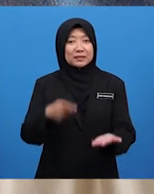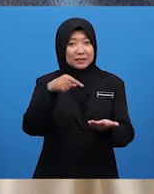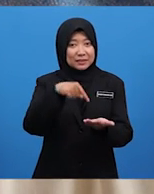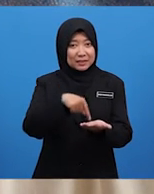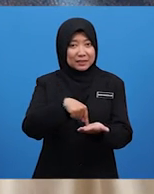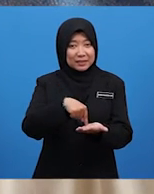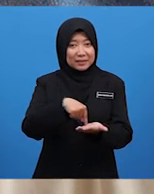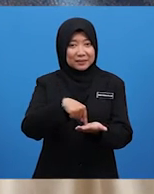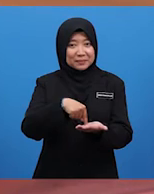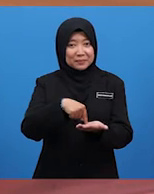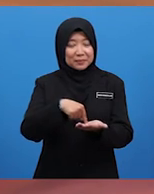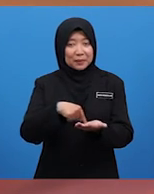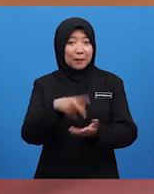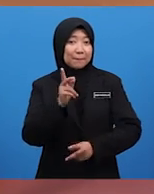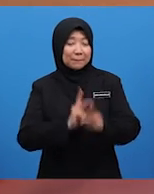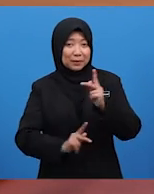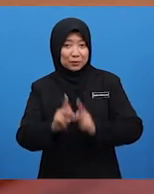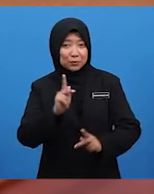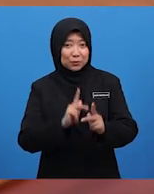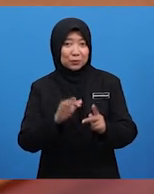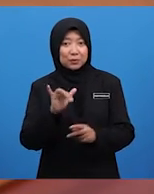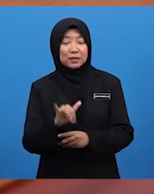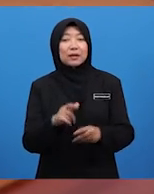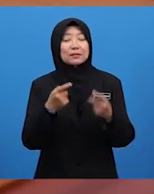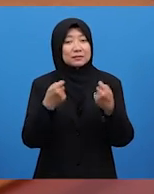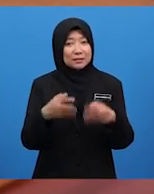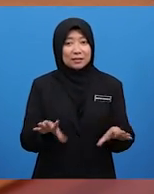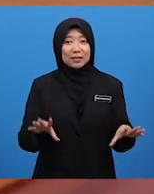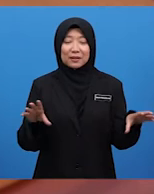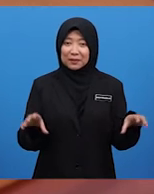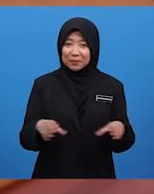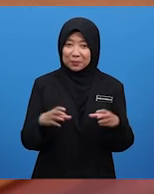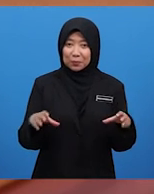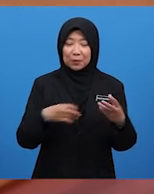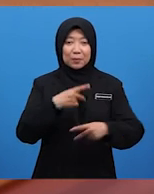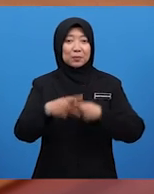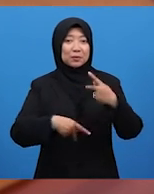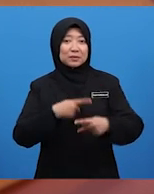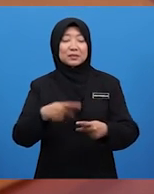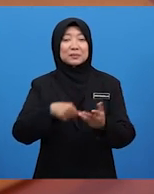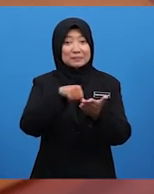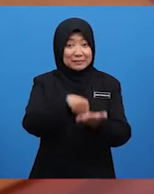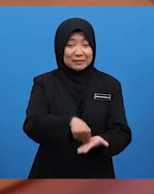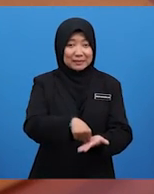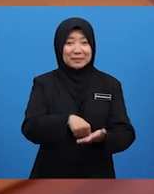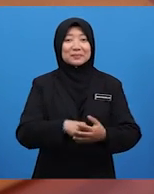Inilah dia murid-murid, baju kurung yang telah dilakukan proses